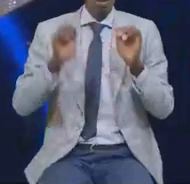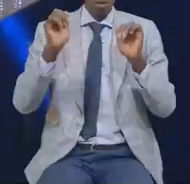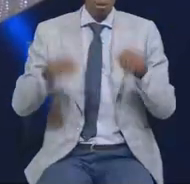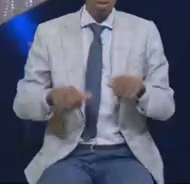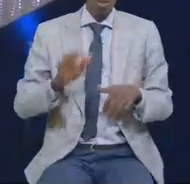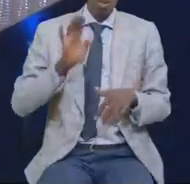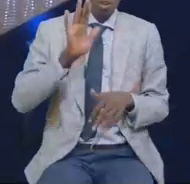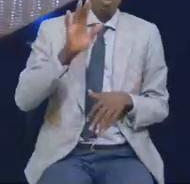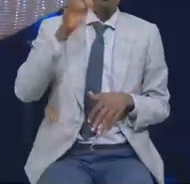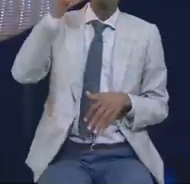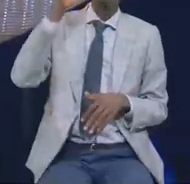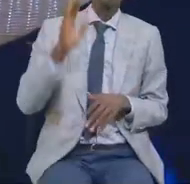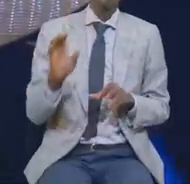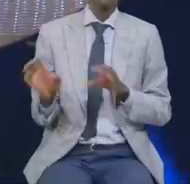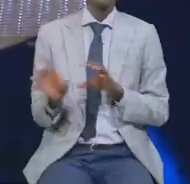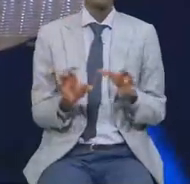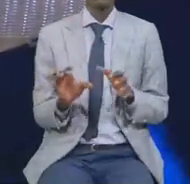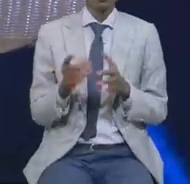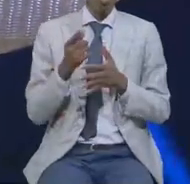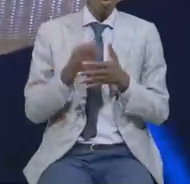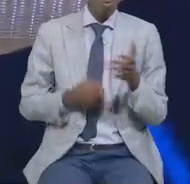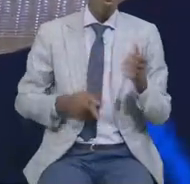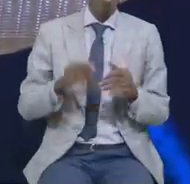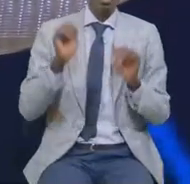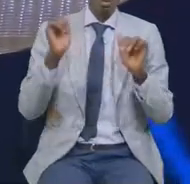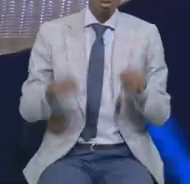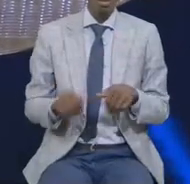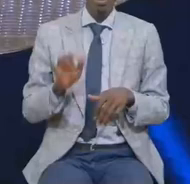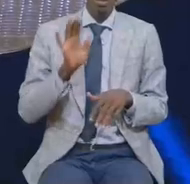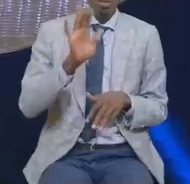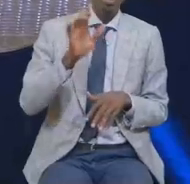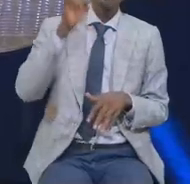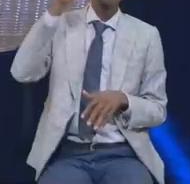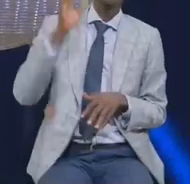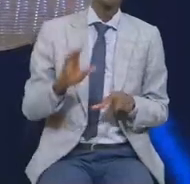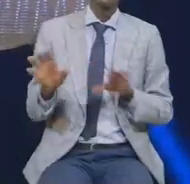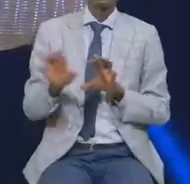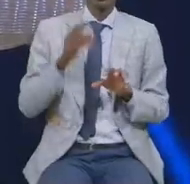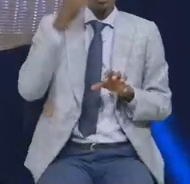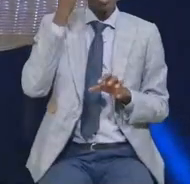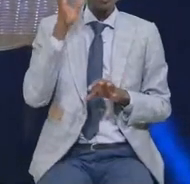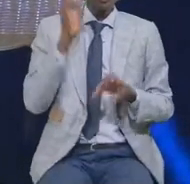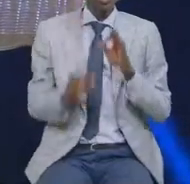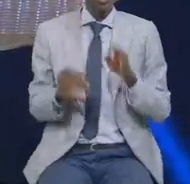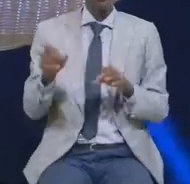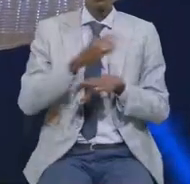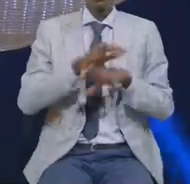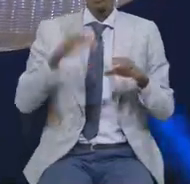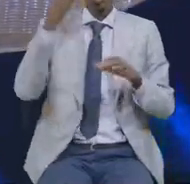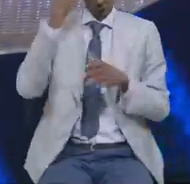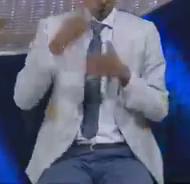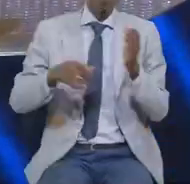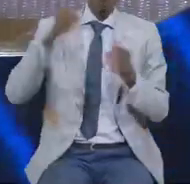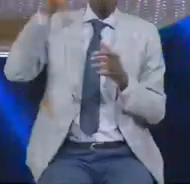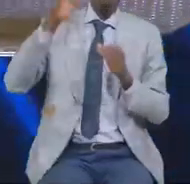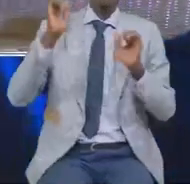Dieu peut faire? Qu'est-ce que ton Dieu peut faire? Parce que si tu ne sais pas ce que Dieu peut faire, tu ne connais pas,